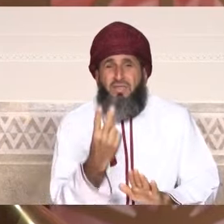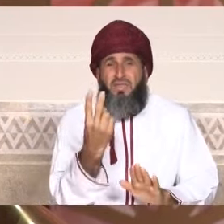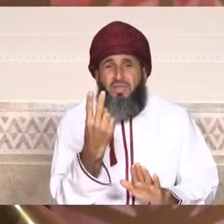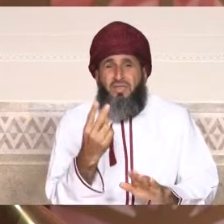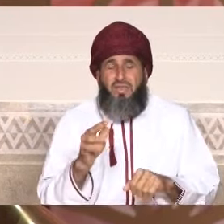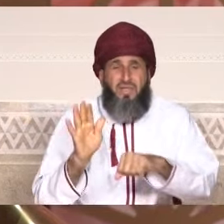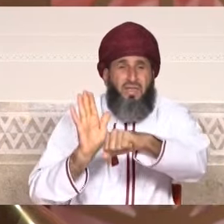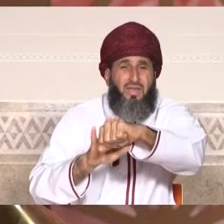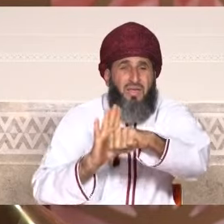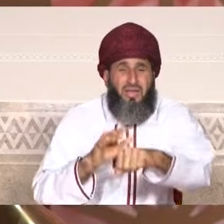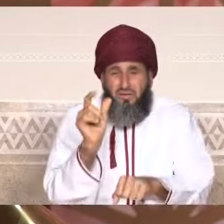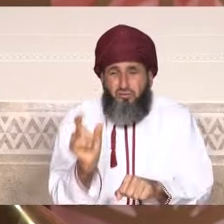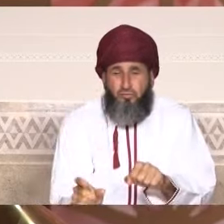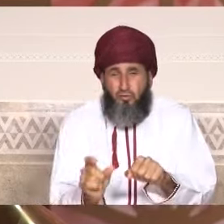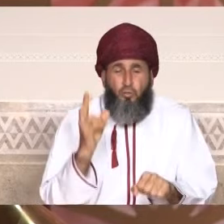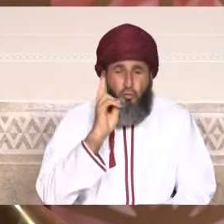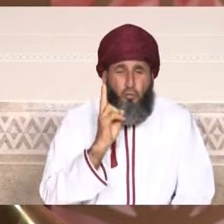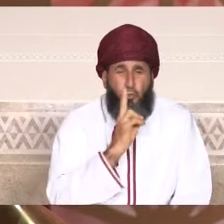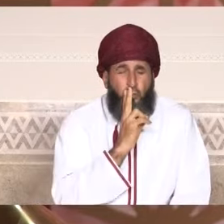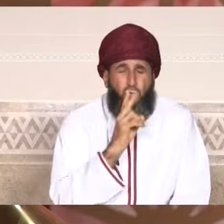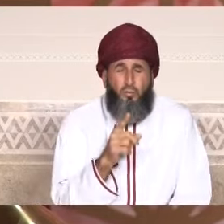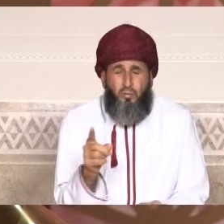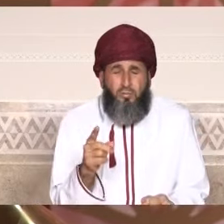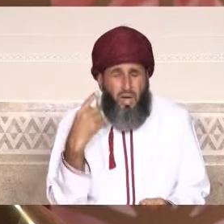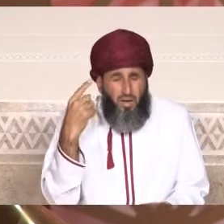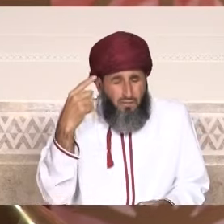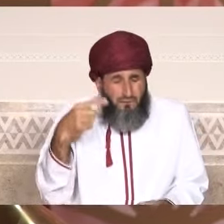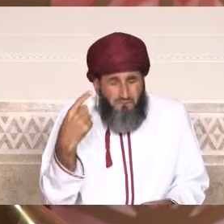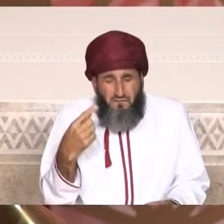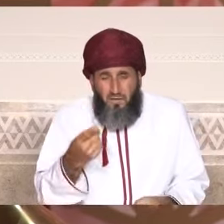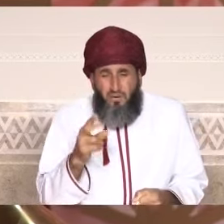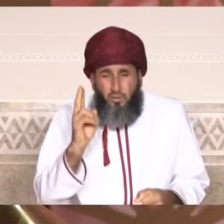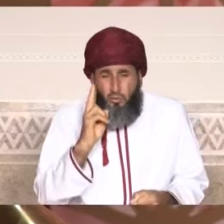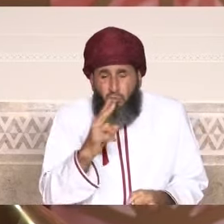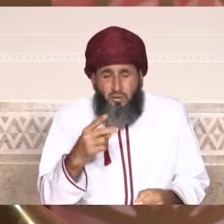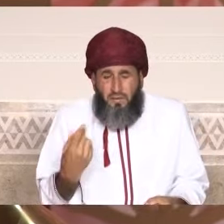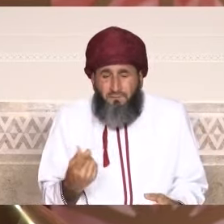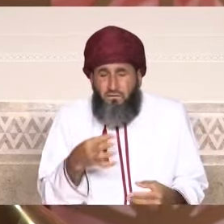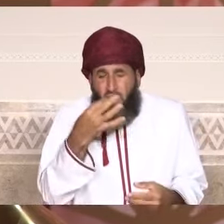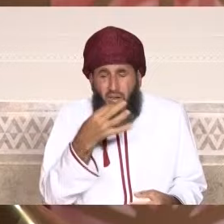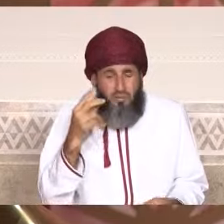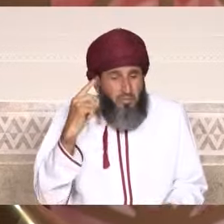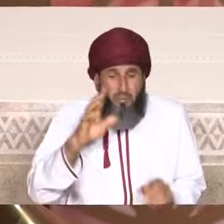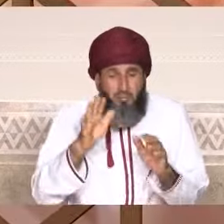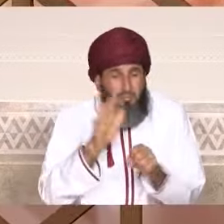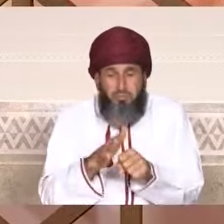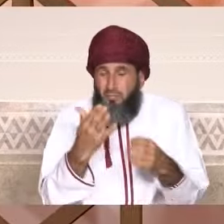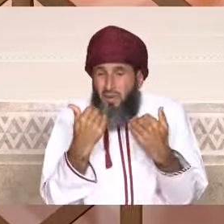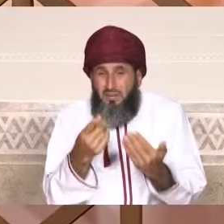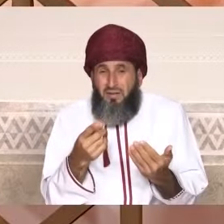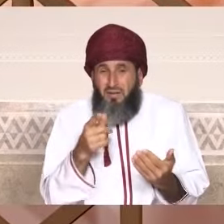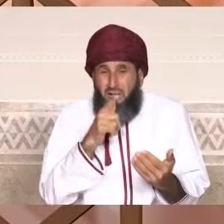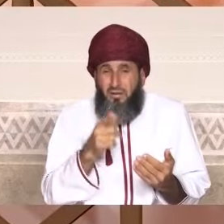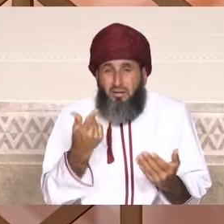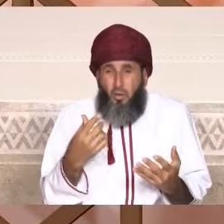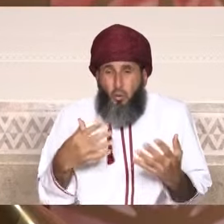يدعو المصلي إذا كان من فئة الصم إلى الاشتغال، لأنه لا يسمع هذه التلاوة فتتوارد